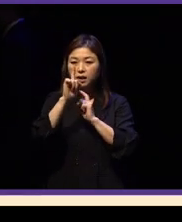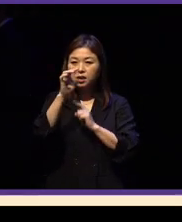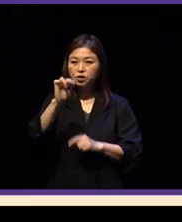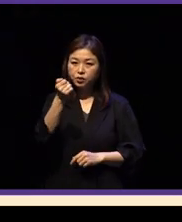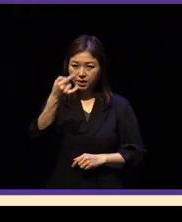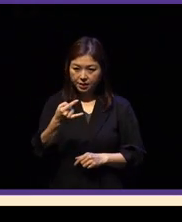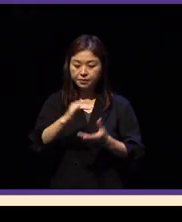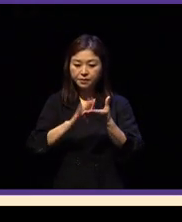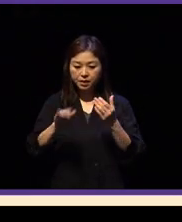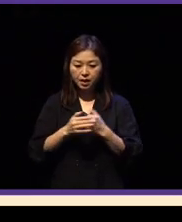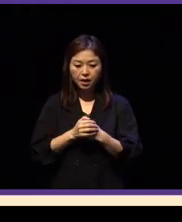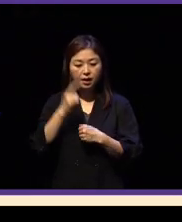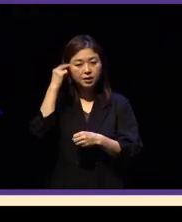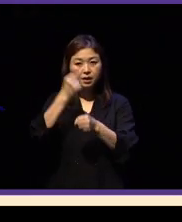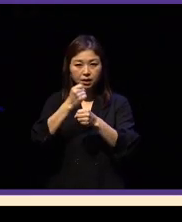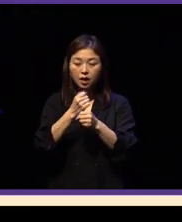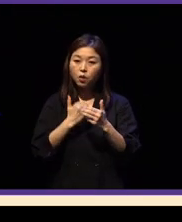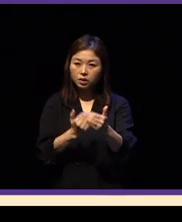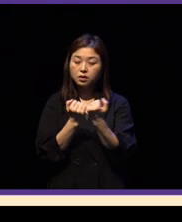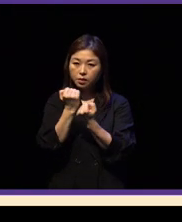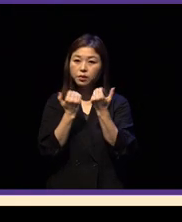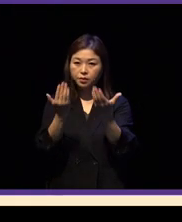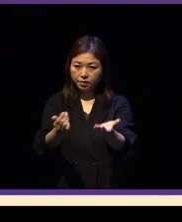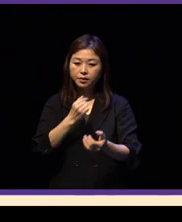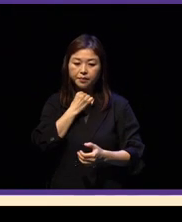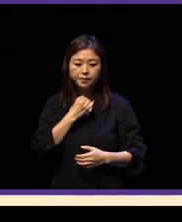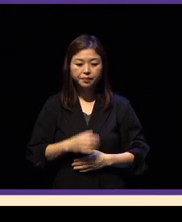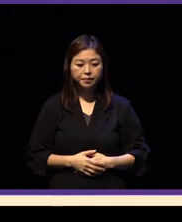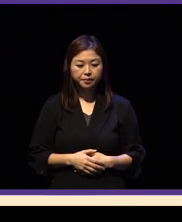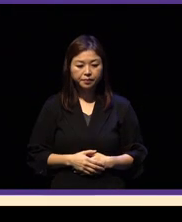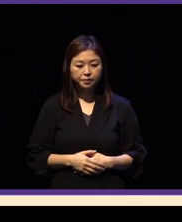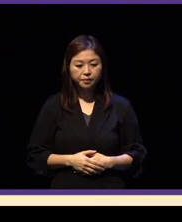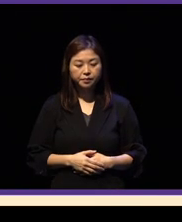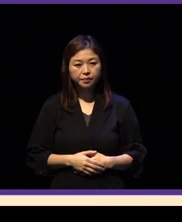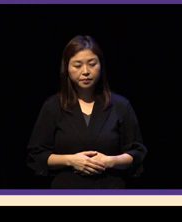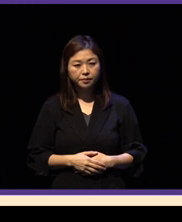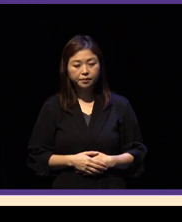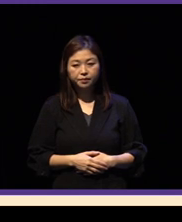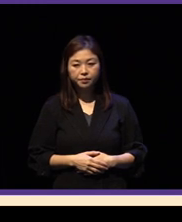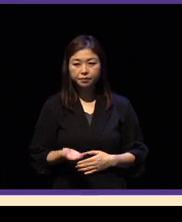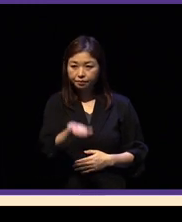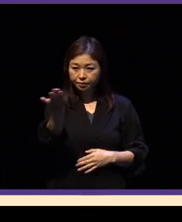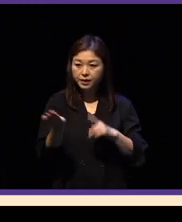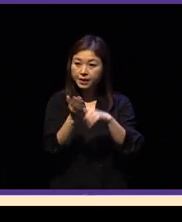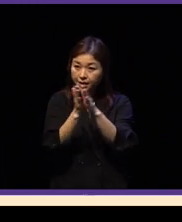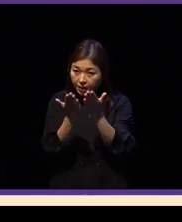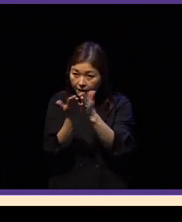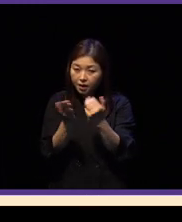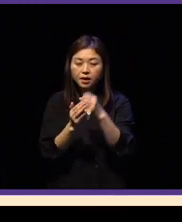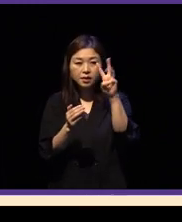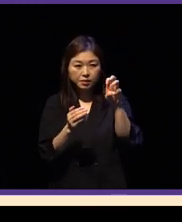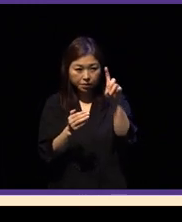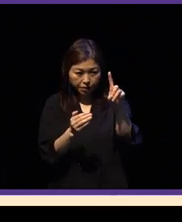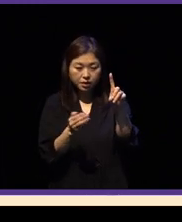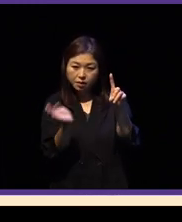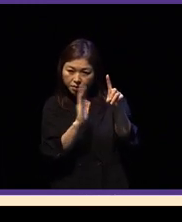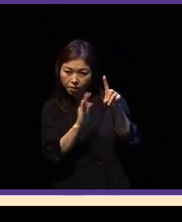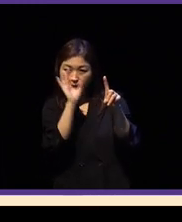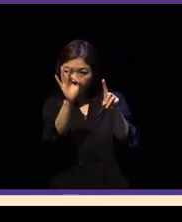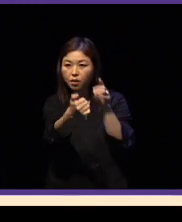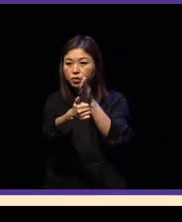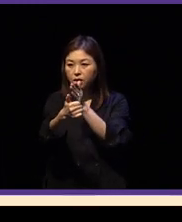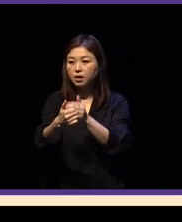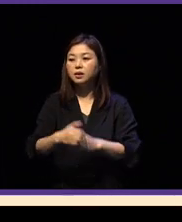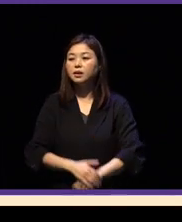과정에 대해서 설명드리도록 하겠습니다. 공모사업 책자로는 31페이지부터 참고하시면